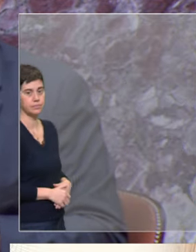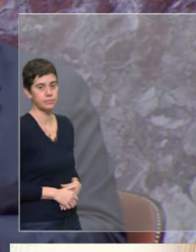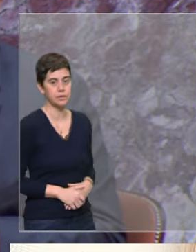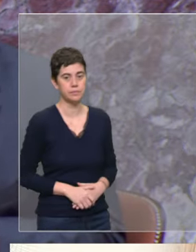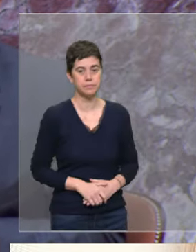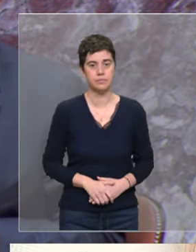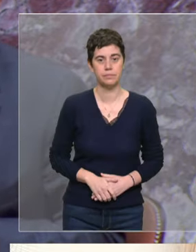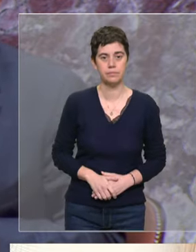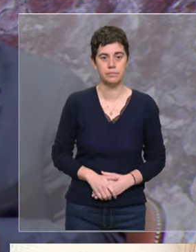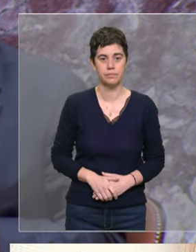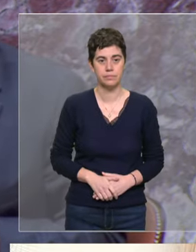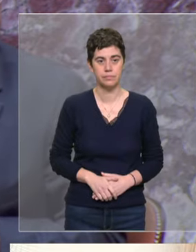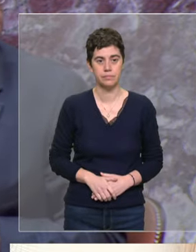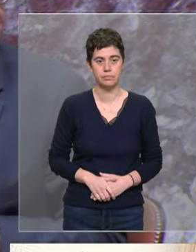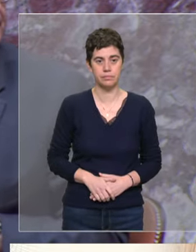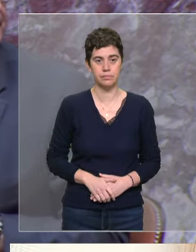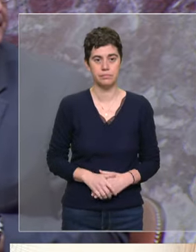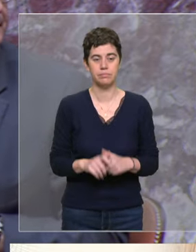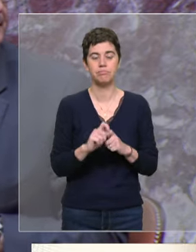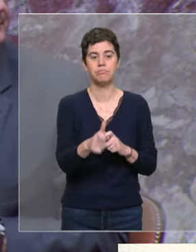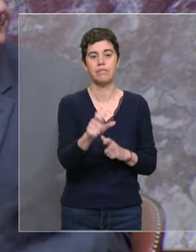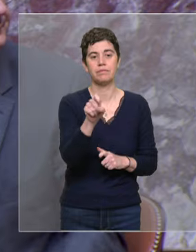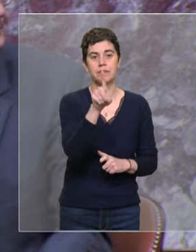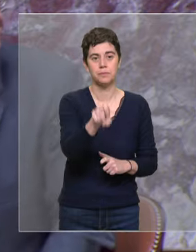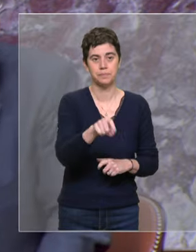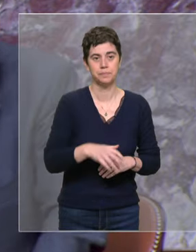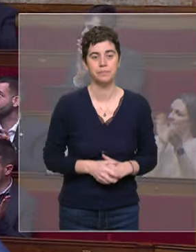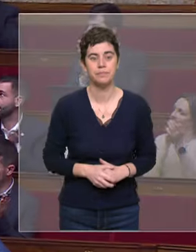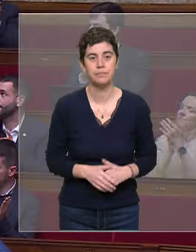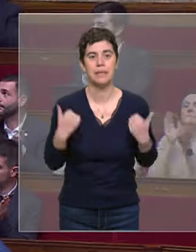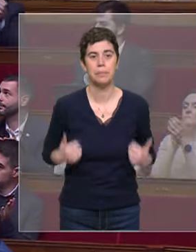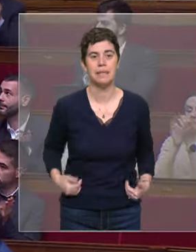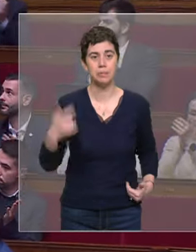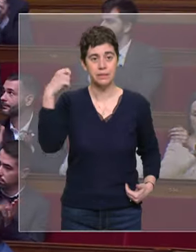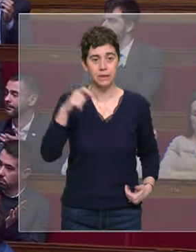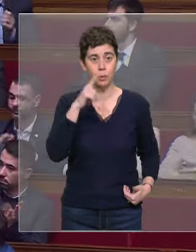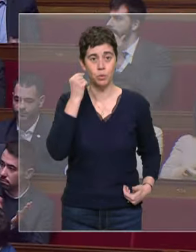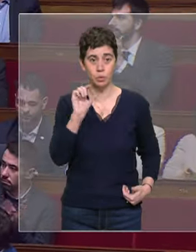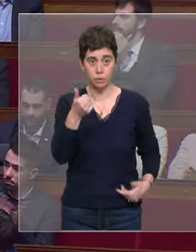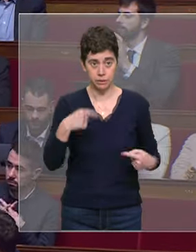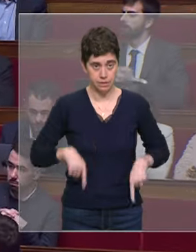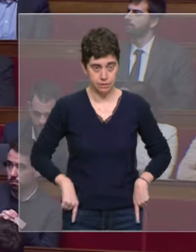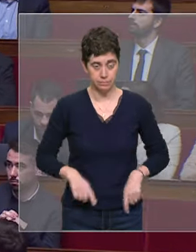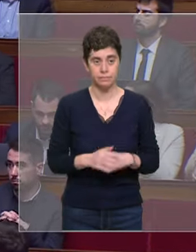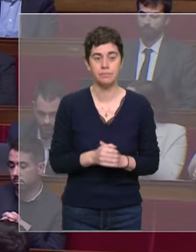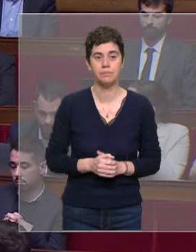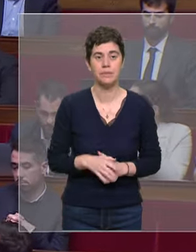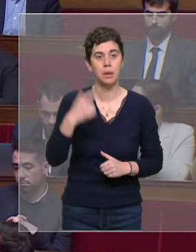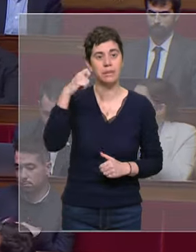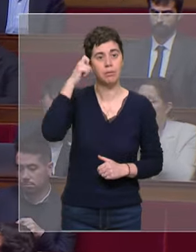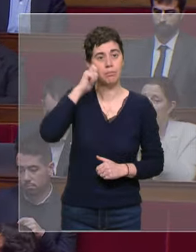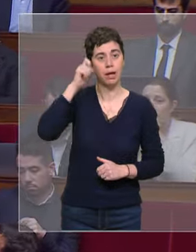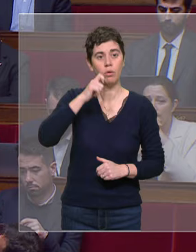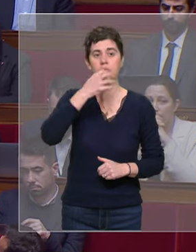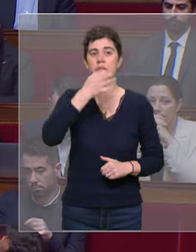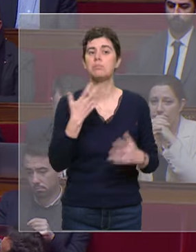La parole est à monsieur Bastien Lachaud pour le groupe La France Insoumise. Madame la Présidente, monsieur le Premier ministre, le président Macron a évoqué